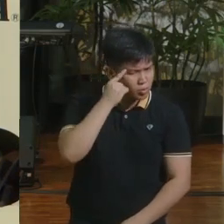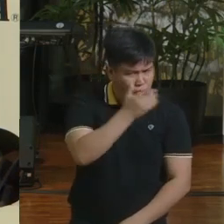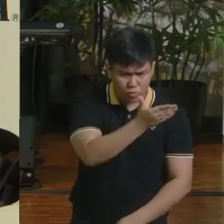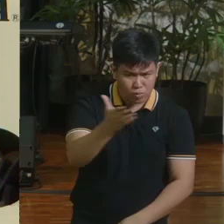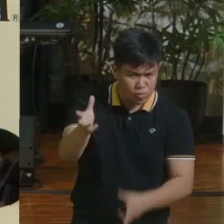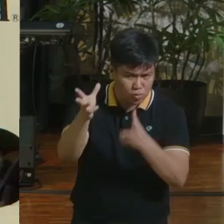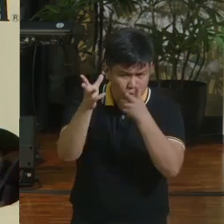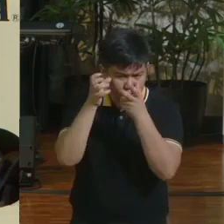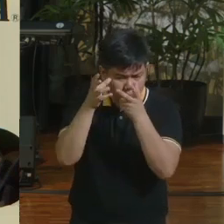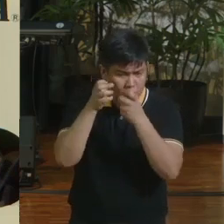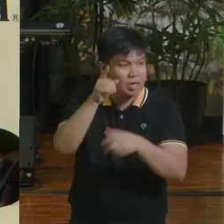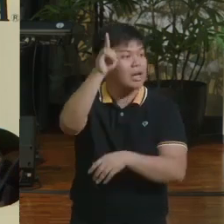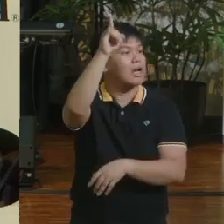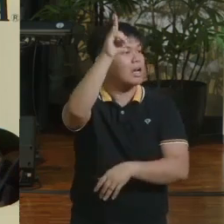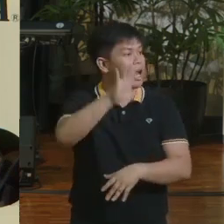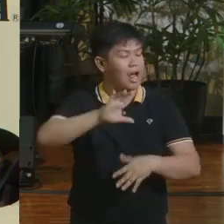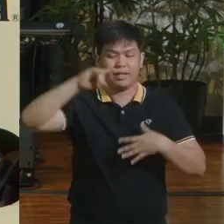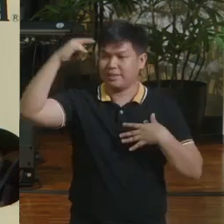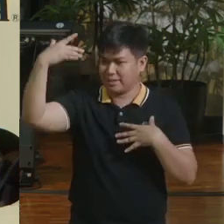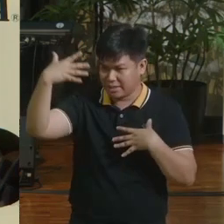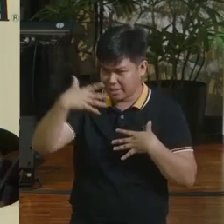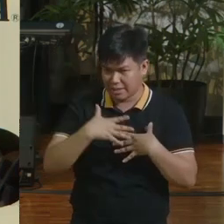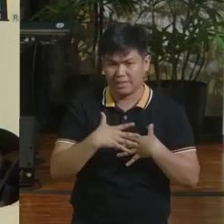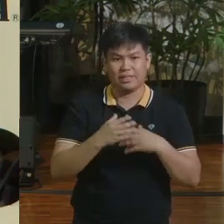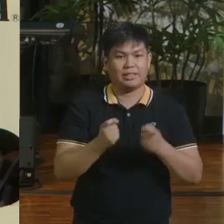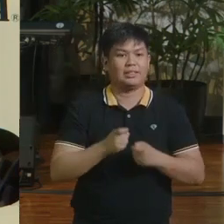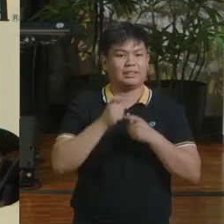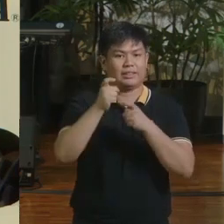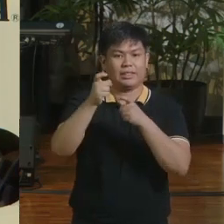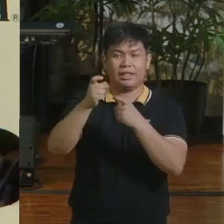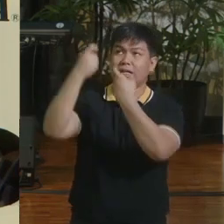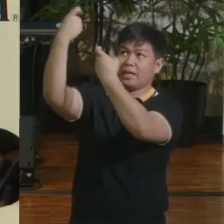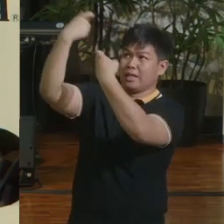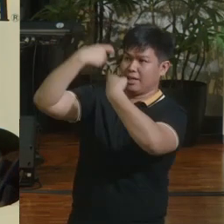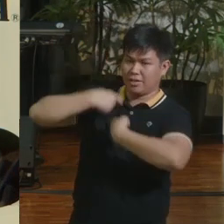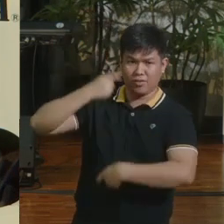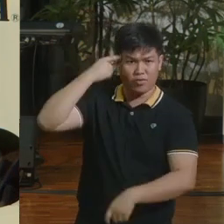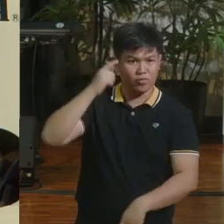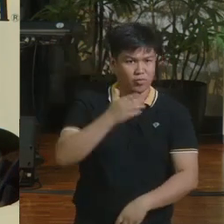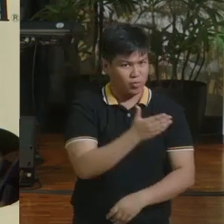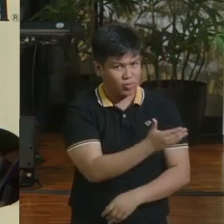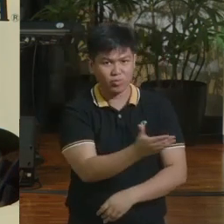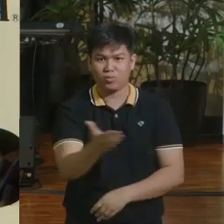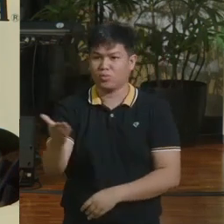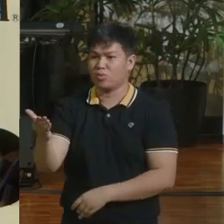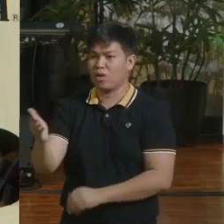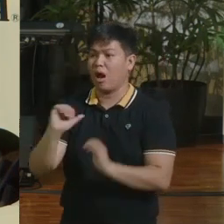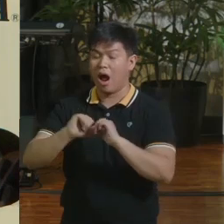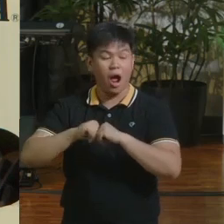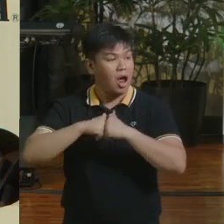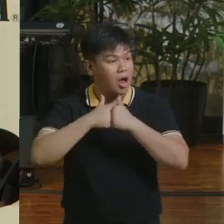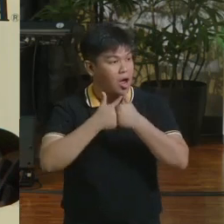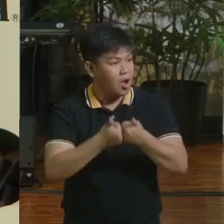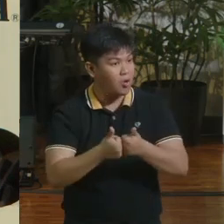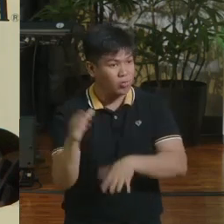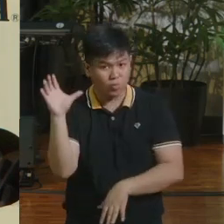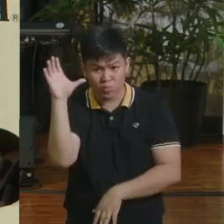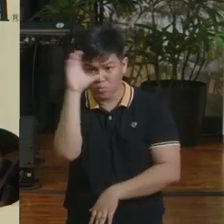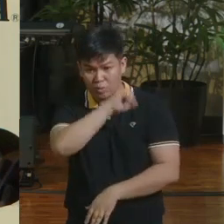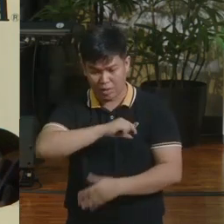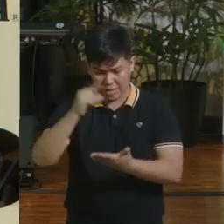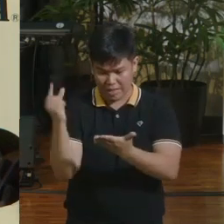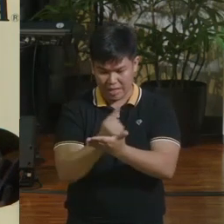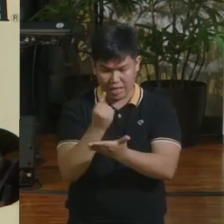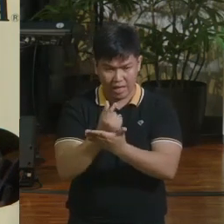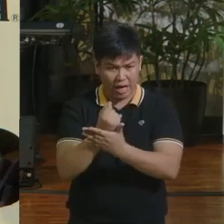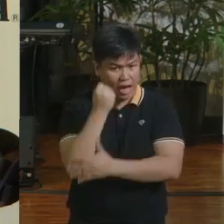the stewardship of God's grace that was given to me for you, how the mystery was made known